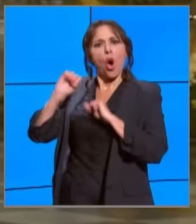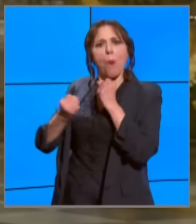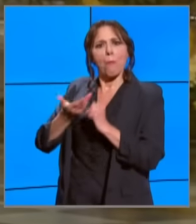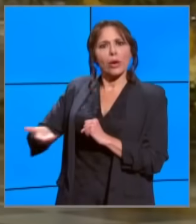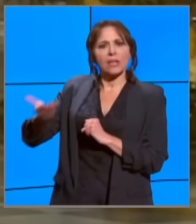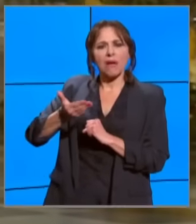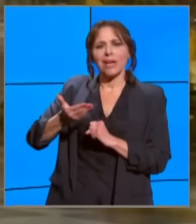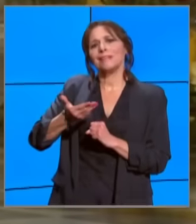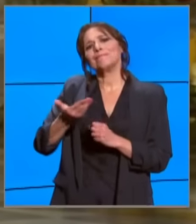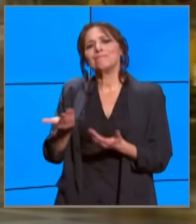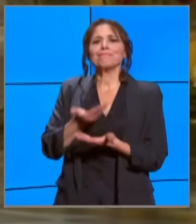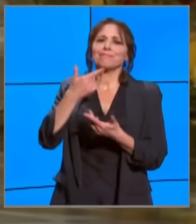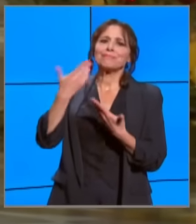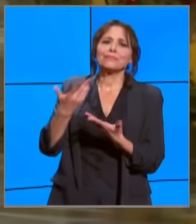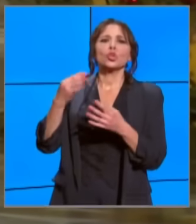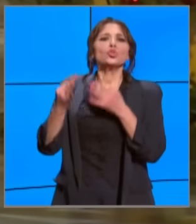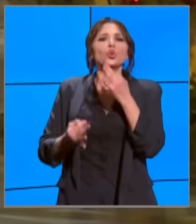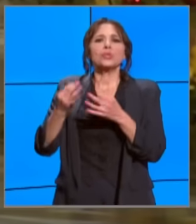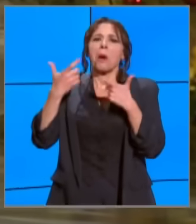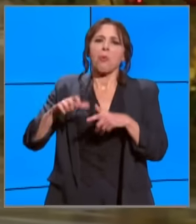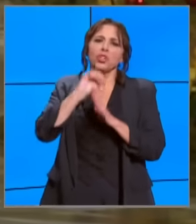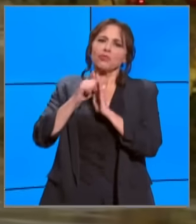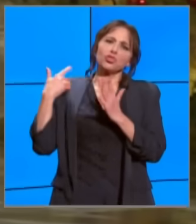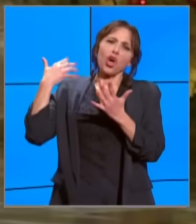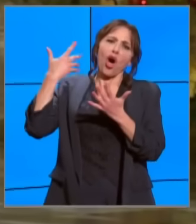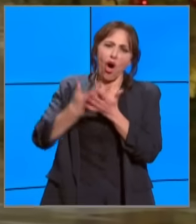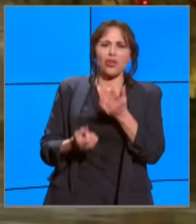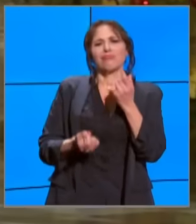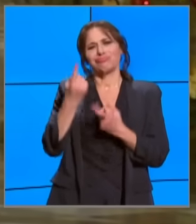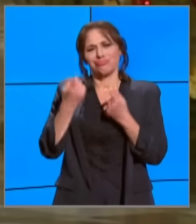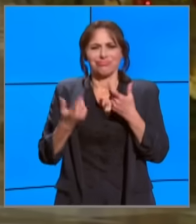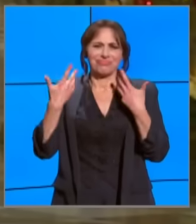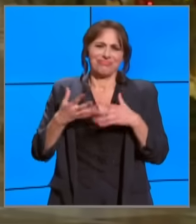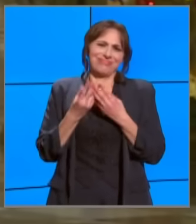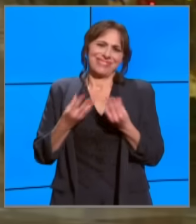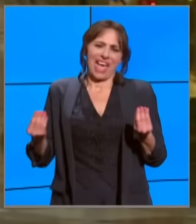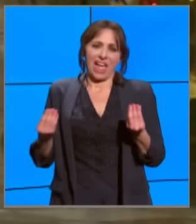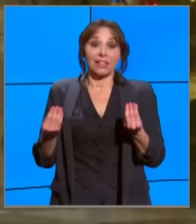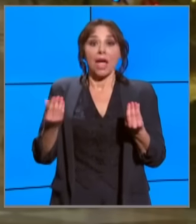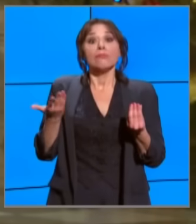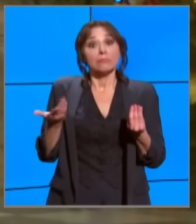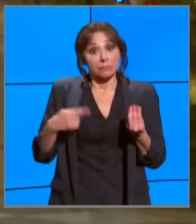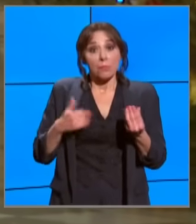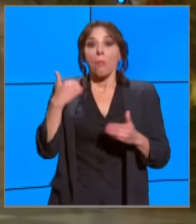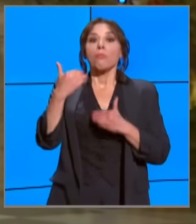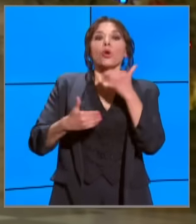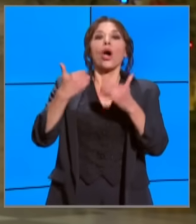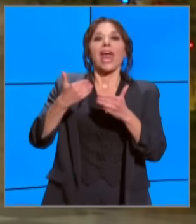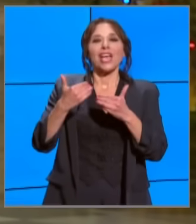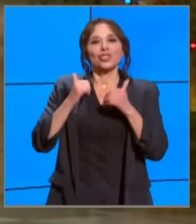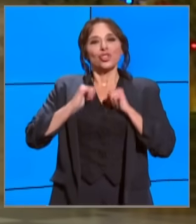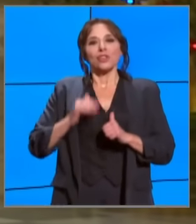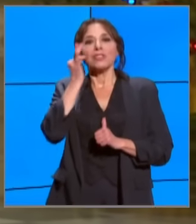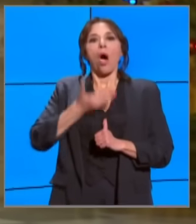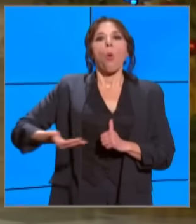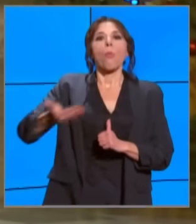comportamenti perché sempre avvenuti nella storia rifiutando il progresso della civiltà